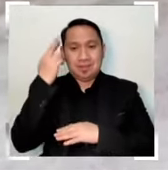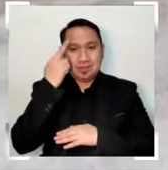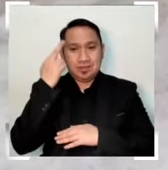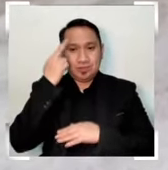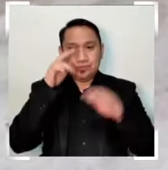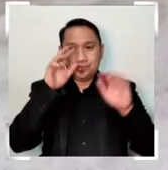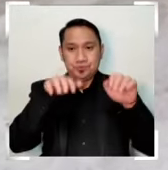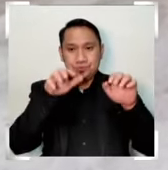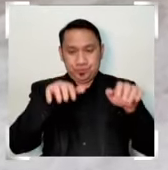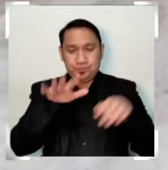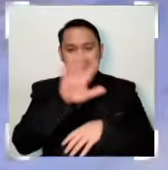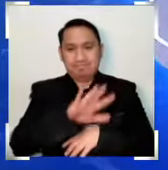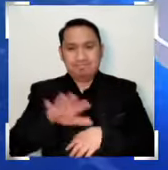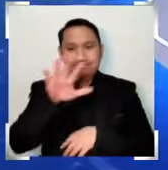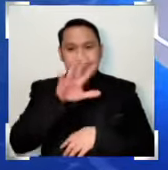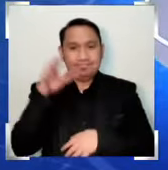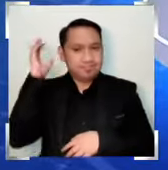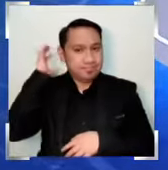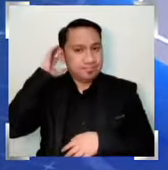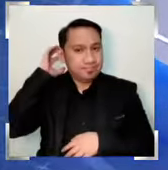Mindanao.